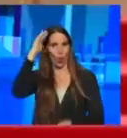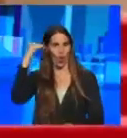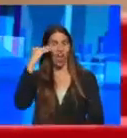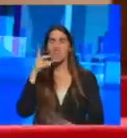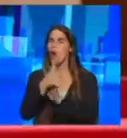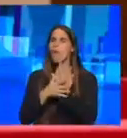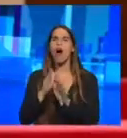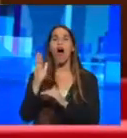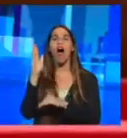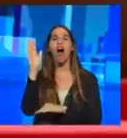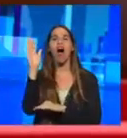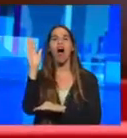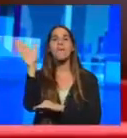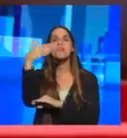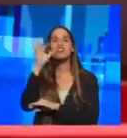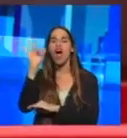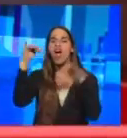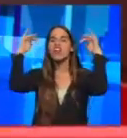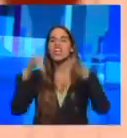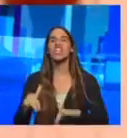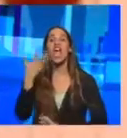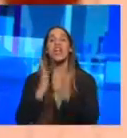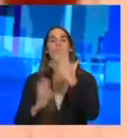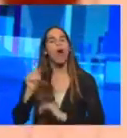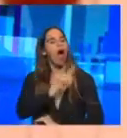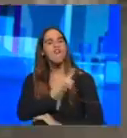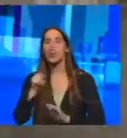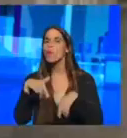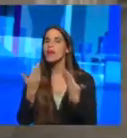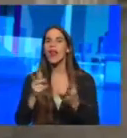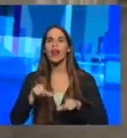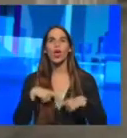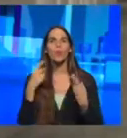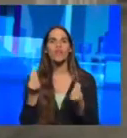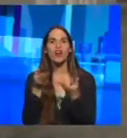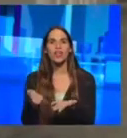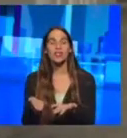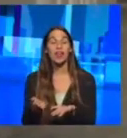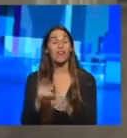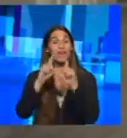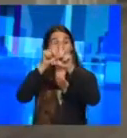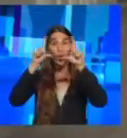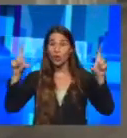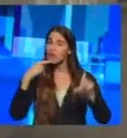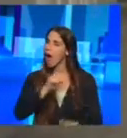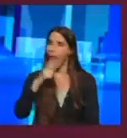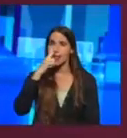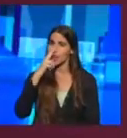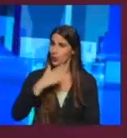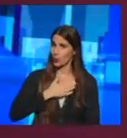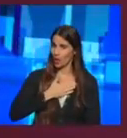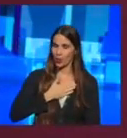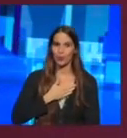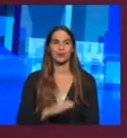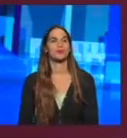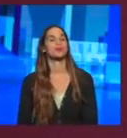היא גיהנום, גיהנום שלאף אחד בעולם לא מגיע. הכותרת של הדברים של טראמפ היא, אל תנסו אותנו. הנה. Today